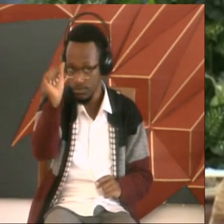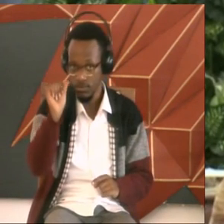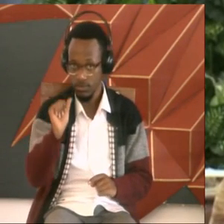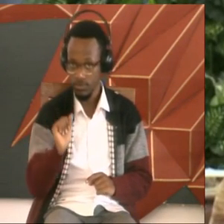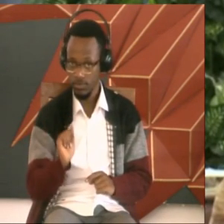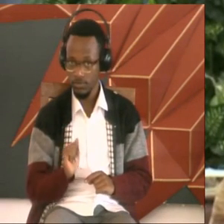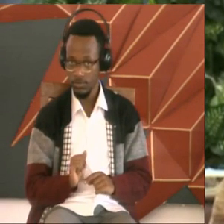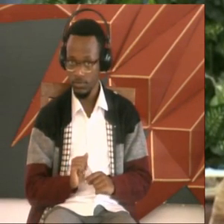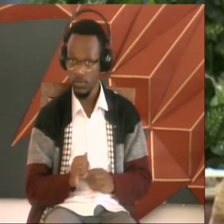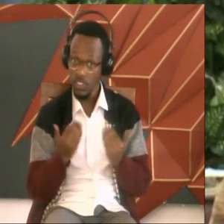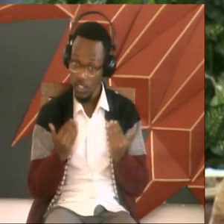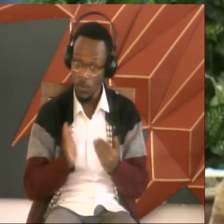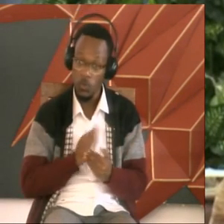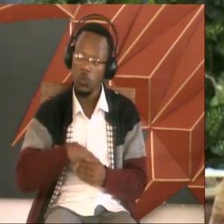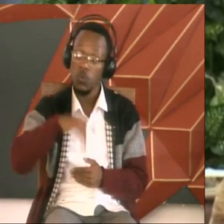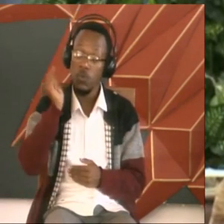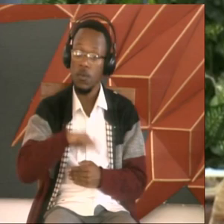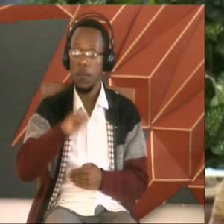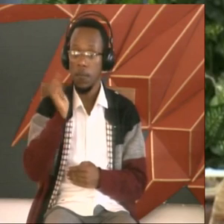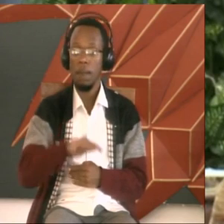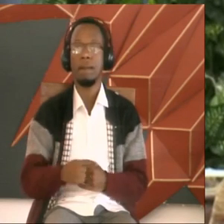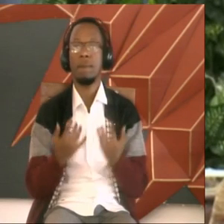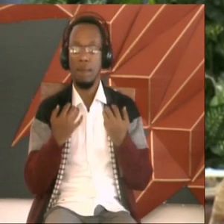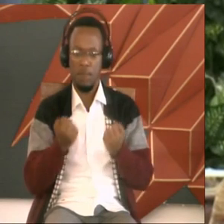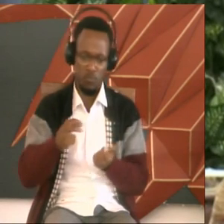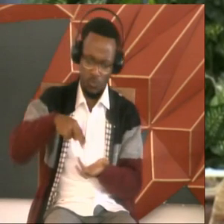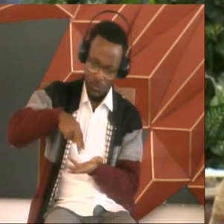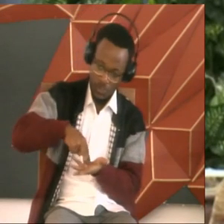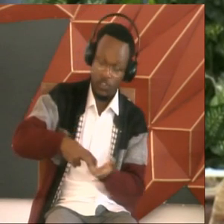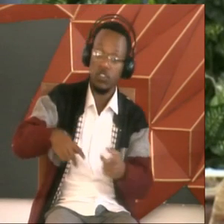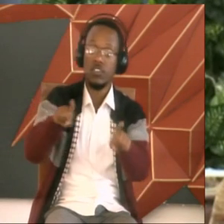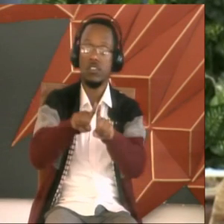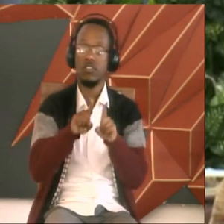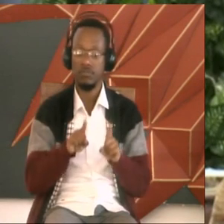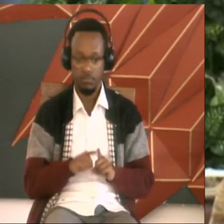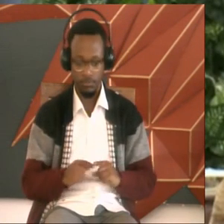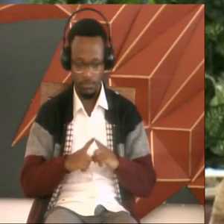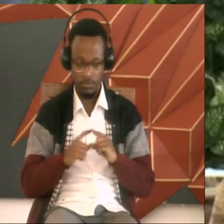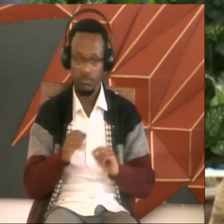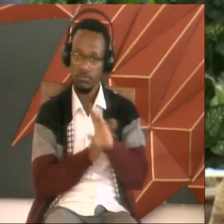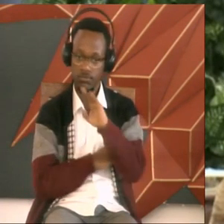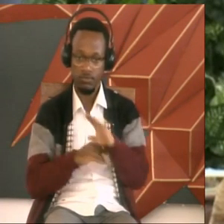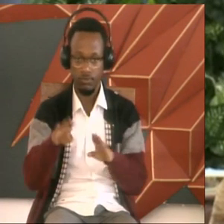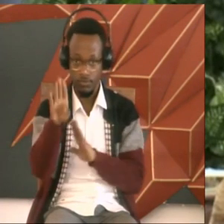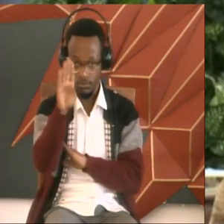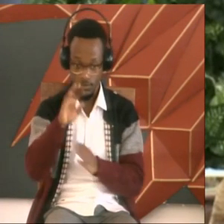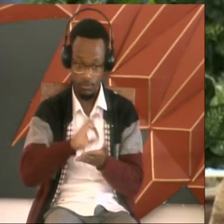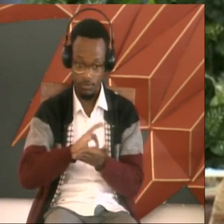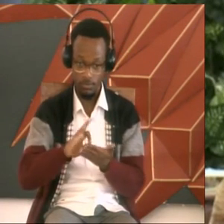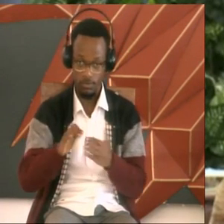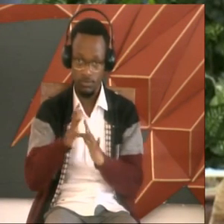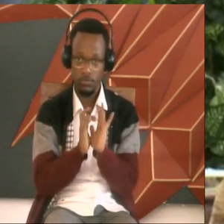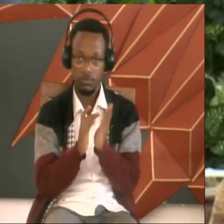Kandi noneho tugomba rwose guhagarara bijyanye n'iri jambo ryo mu Baroma twasomye,